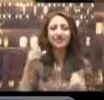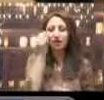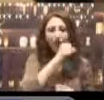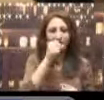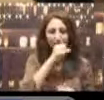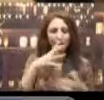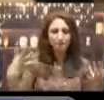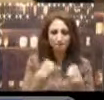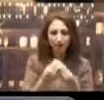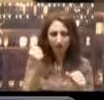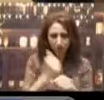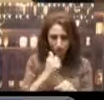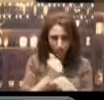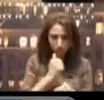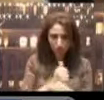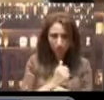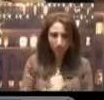وبعدين